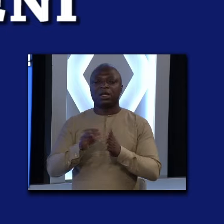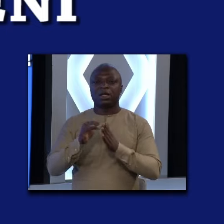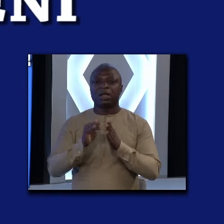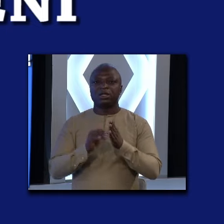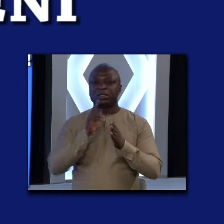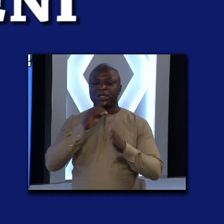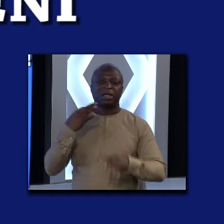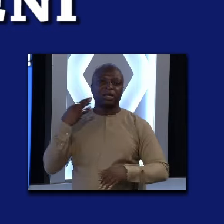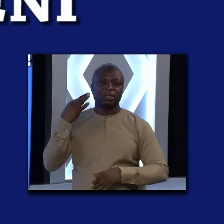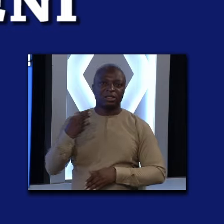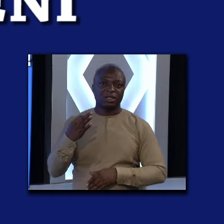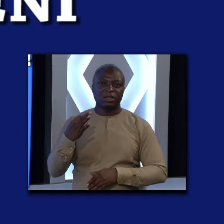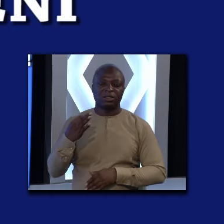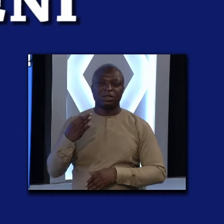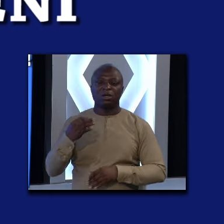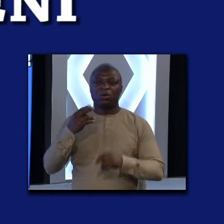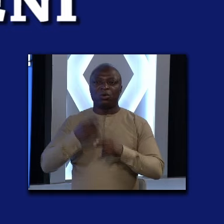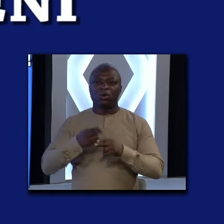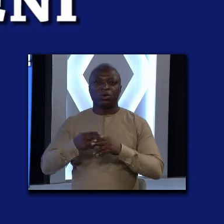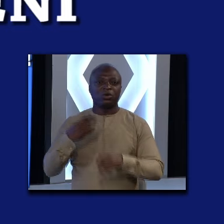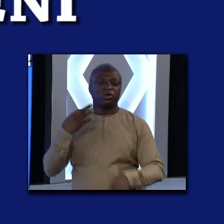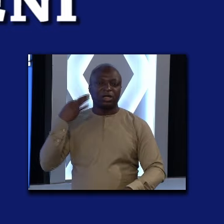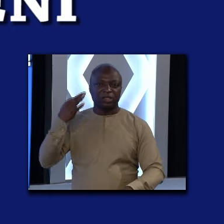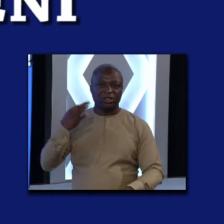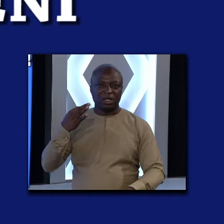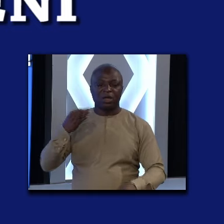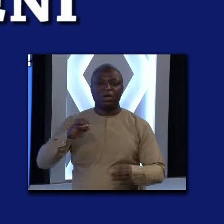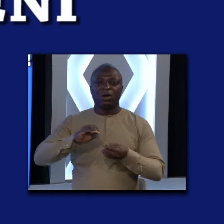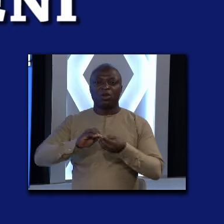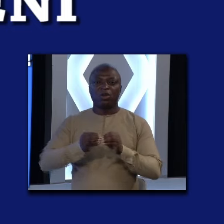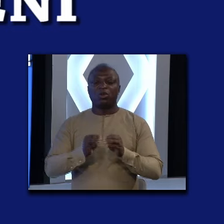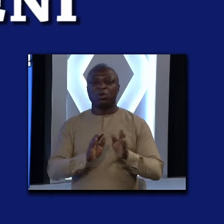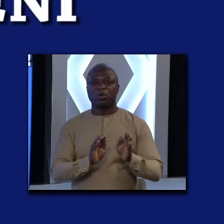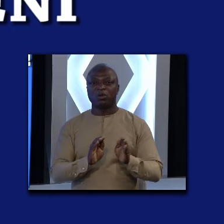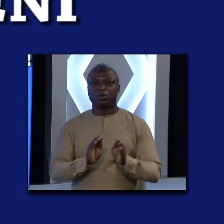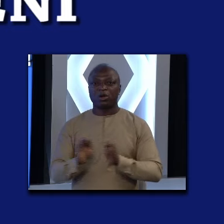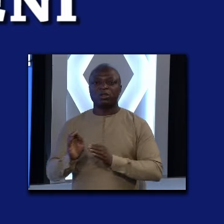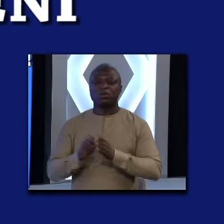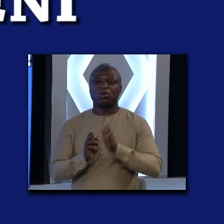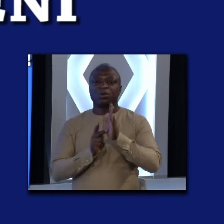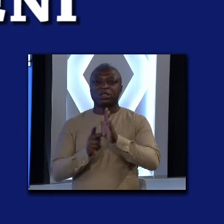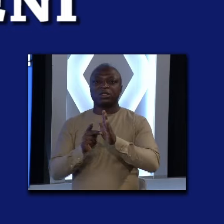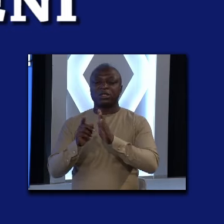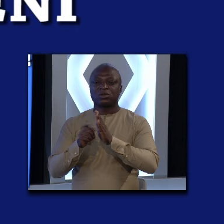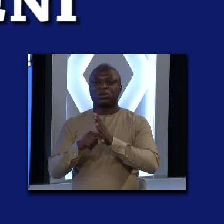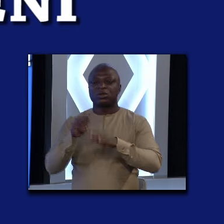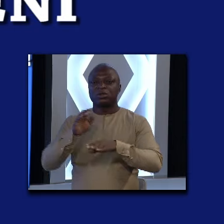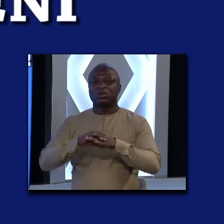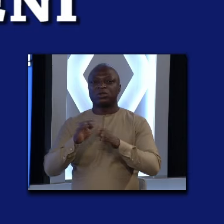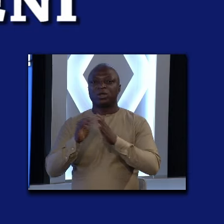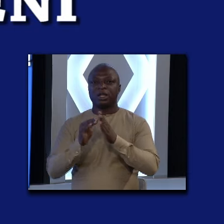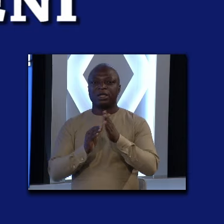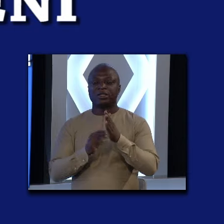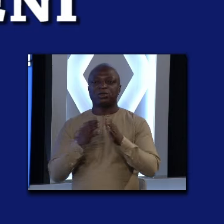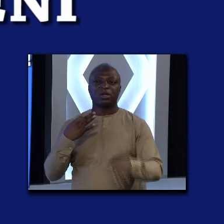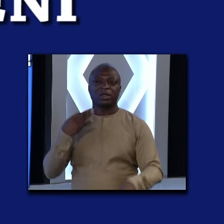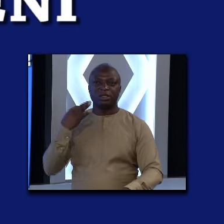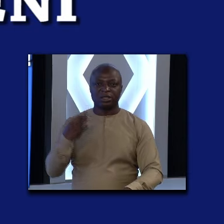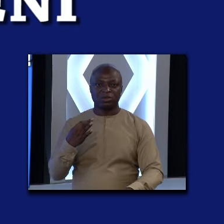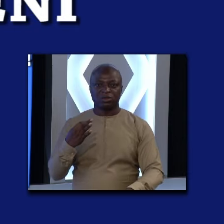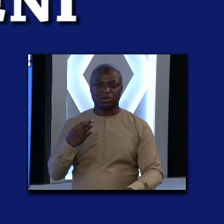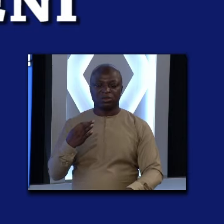est candidate. Le nom du candidat, le numéro d'ordre de présentation sur la liste de